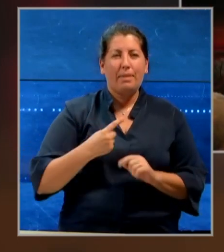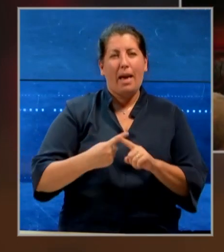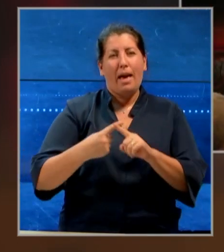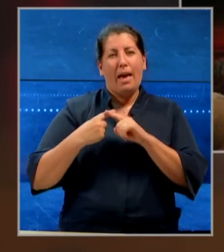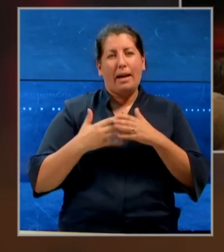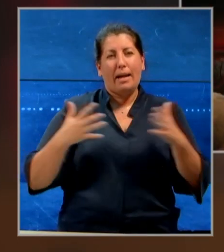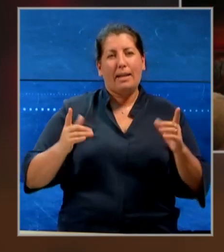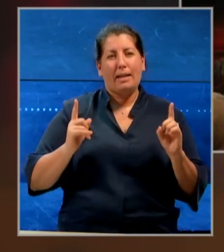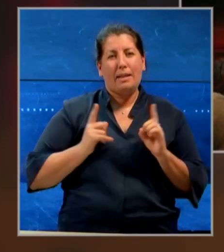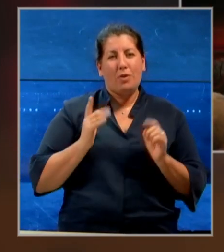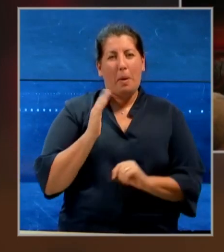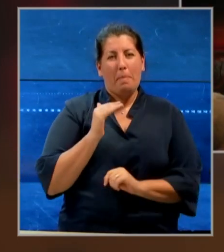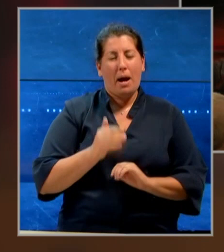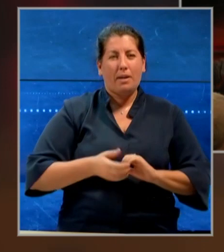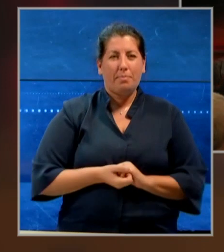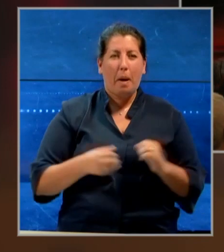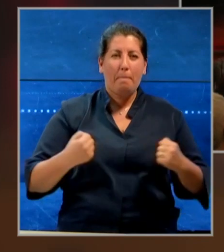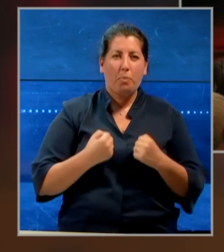grande difensore del Bari. Pubblicità.